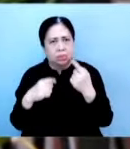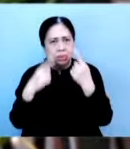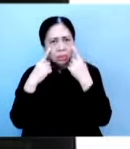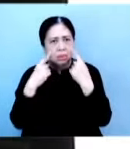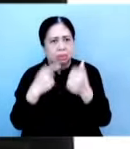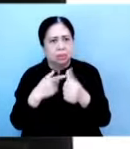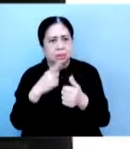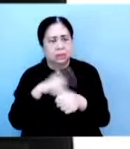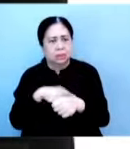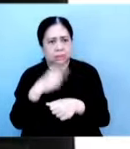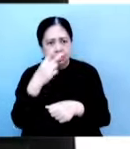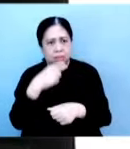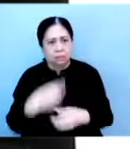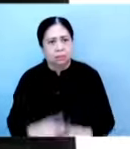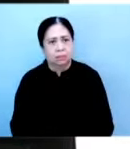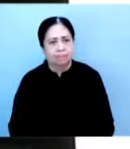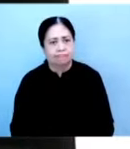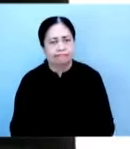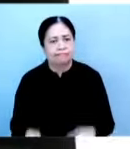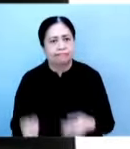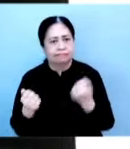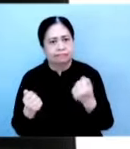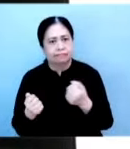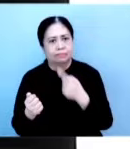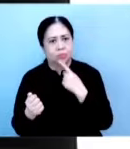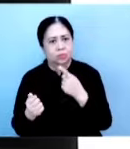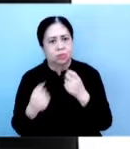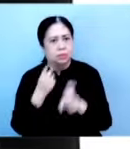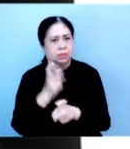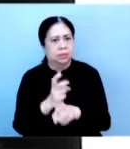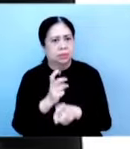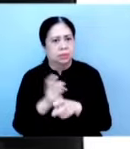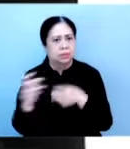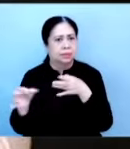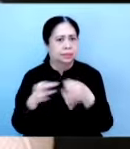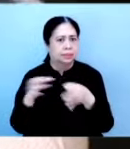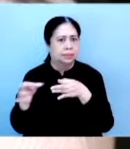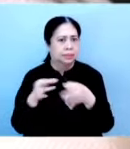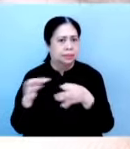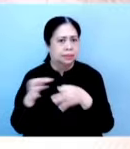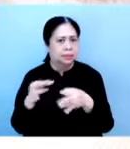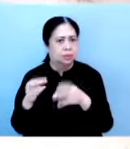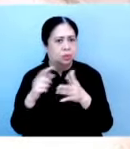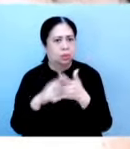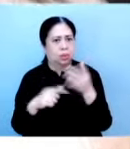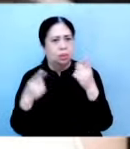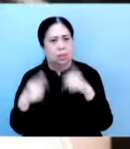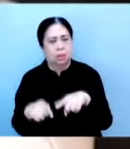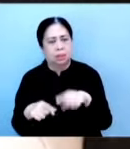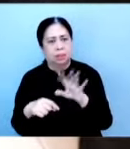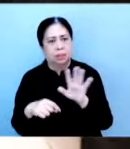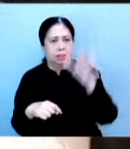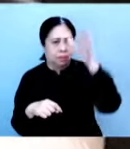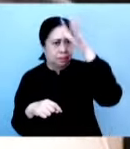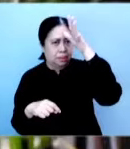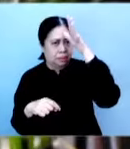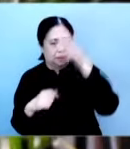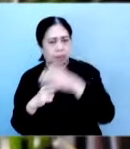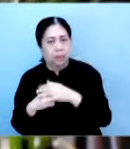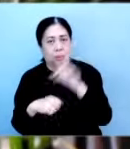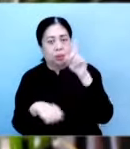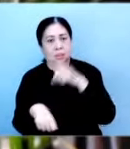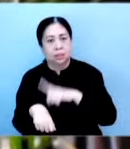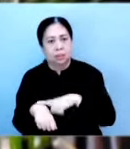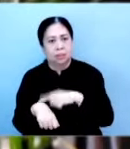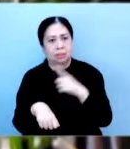umiyak aminado si Mommy ara na nahirapan siyang ipaintindi kay evo ang nangyari sa sa kanyang Daddy one time Parang